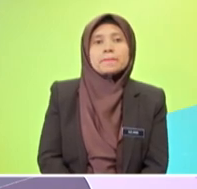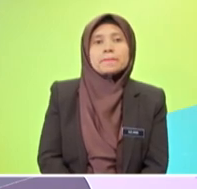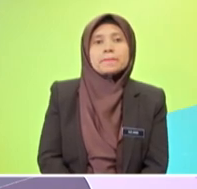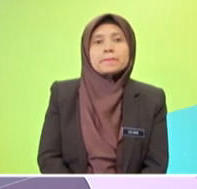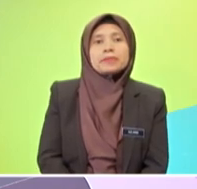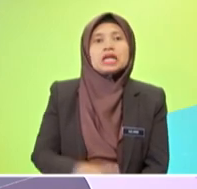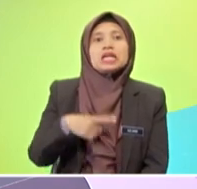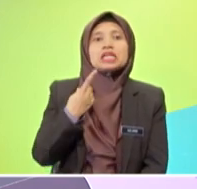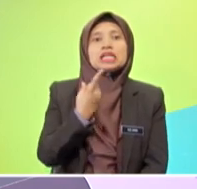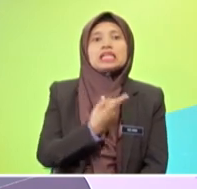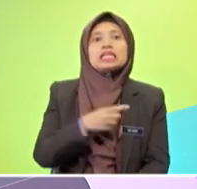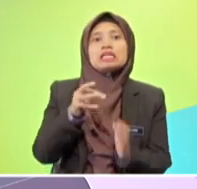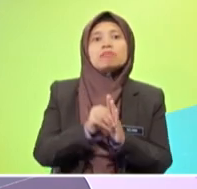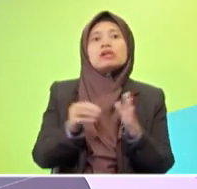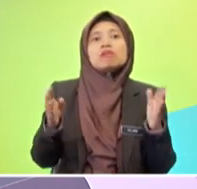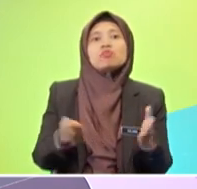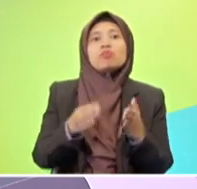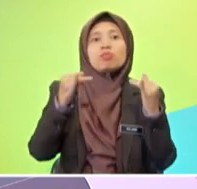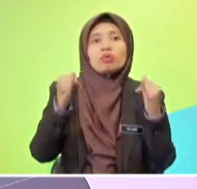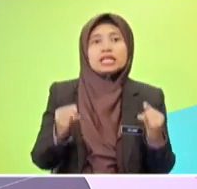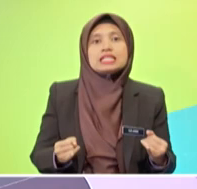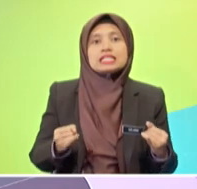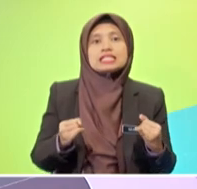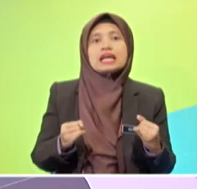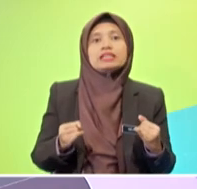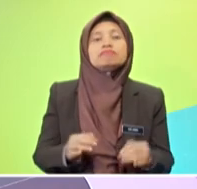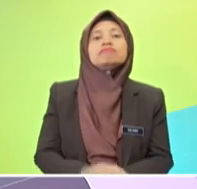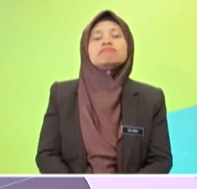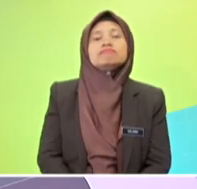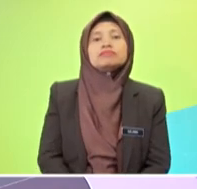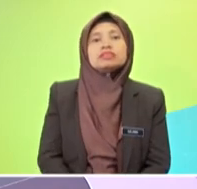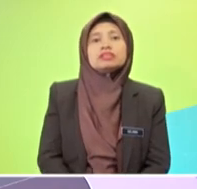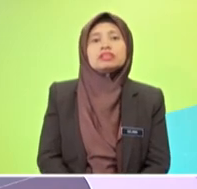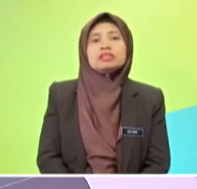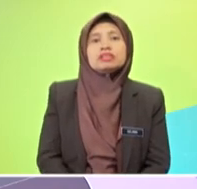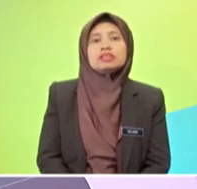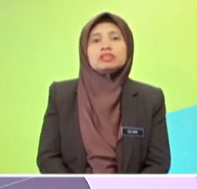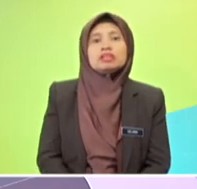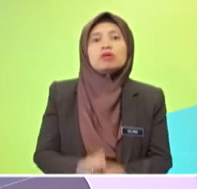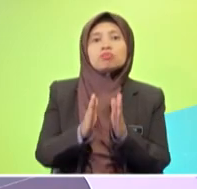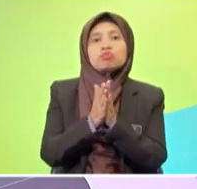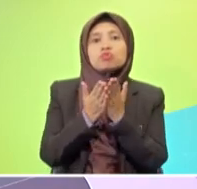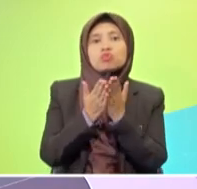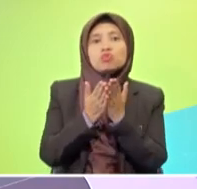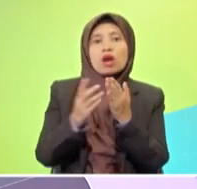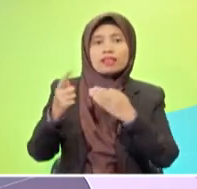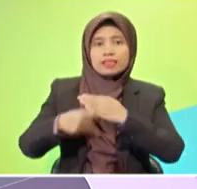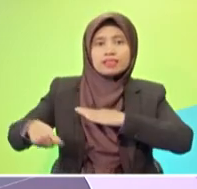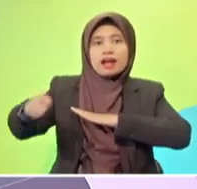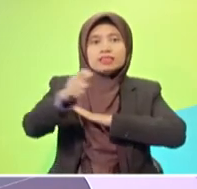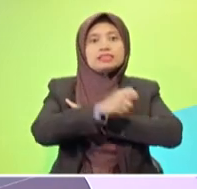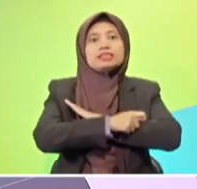kita memupuk insan yang luhur Budi melalui Ita pisan hikmah berseni dan buku sebenarnya tasi aneka